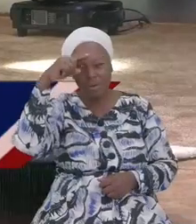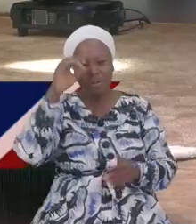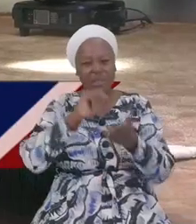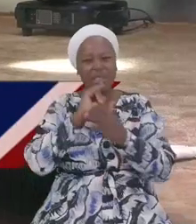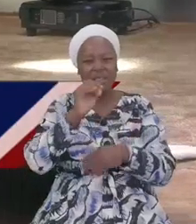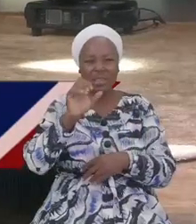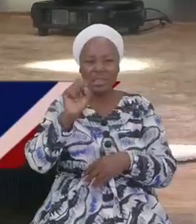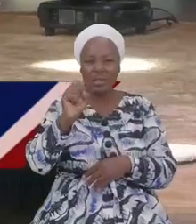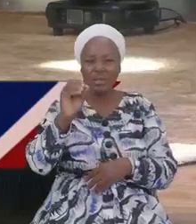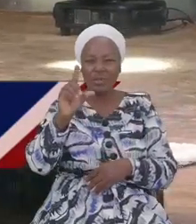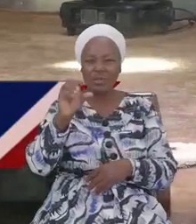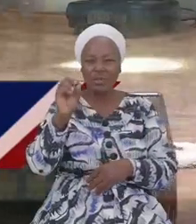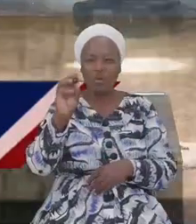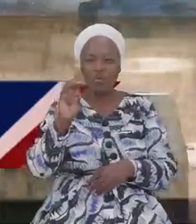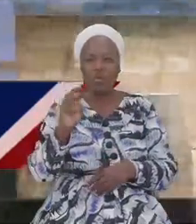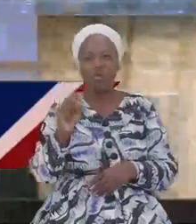parce que Salomon a dit,